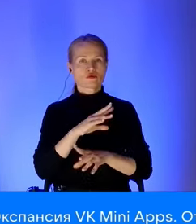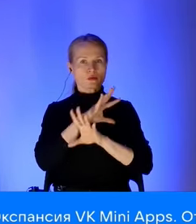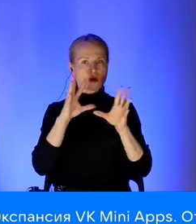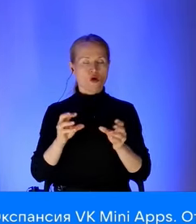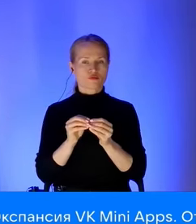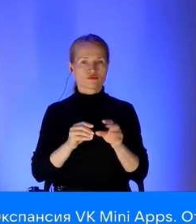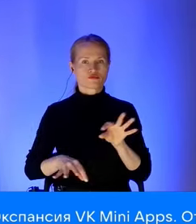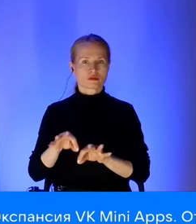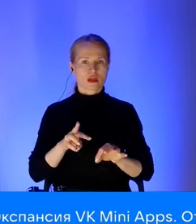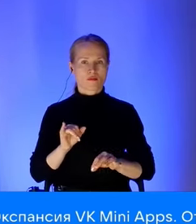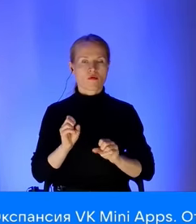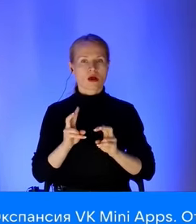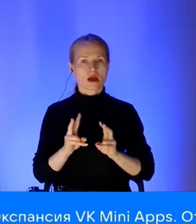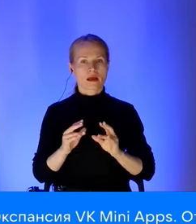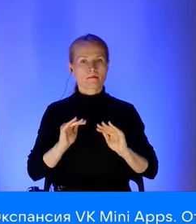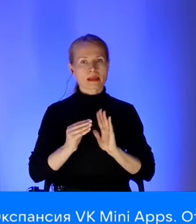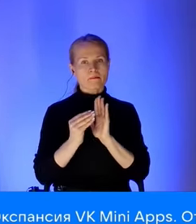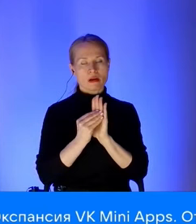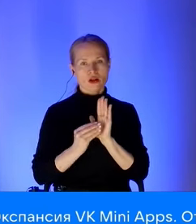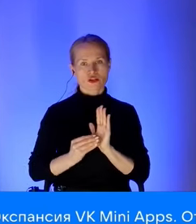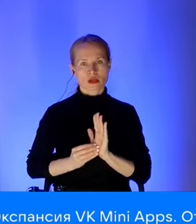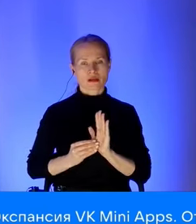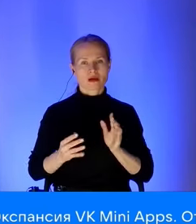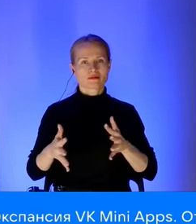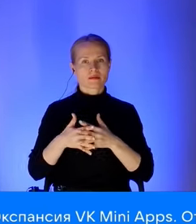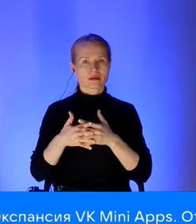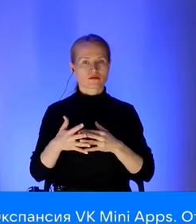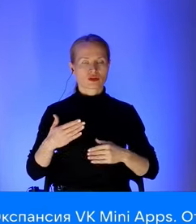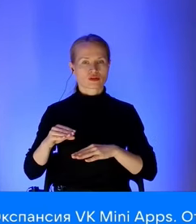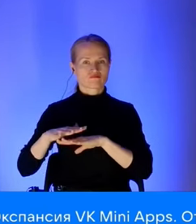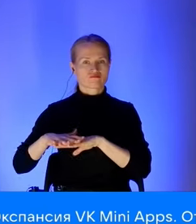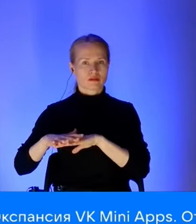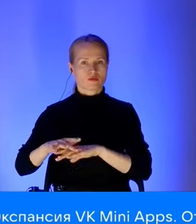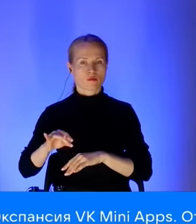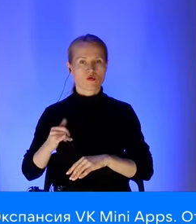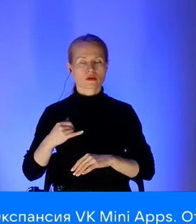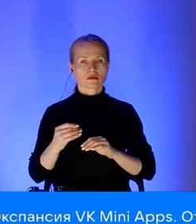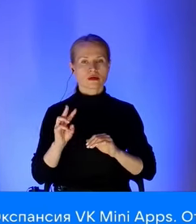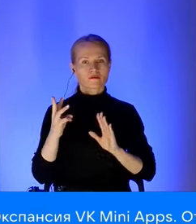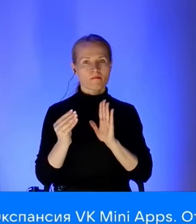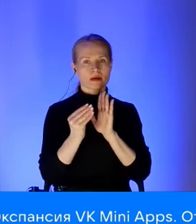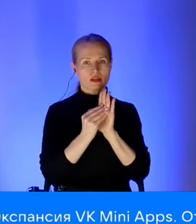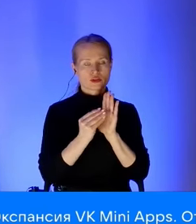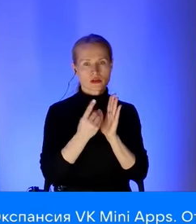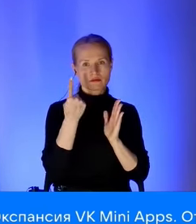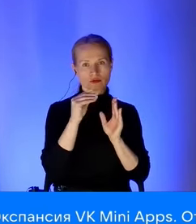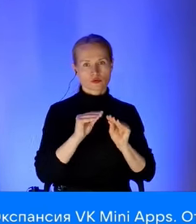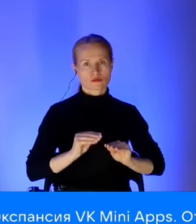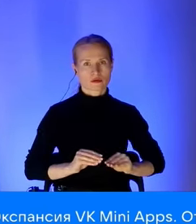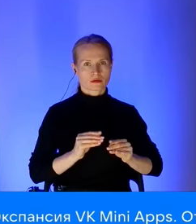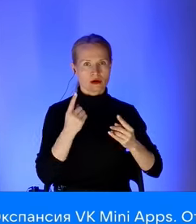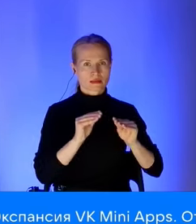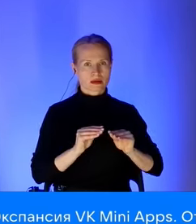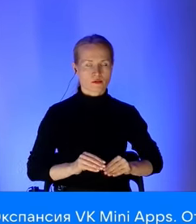схему, как мини-приложение взаимодействует с нашей платформой. У нас есть веб-приложение, его создал разработчик, это может